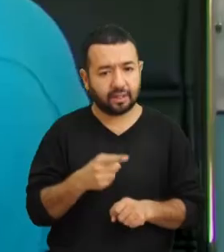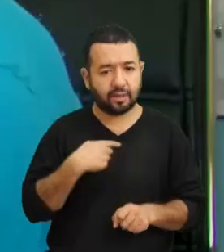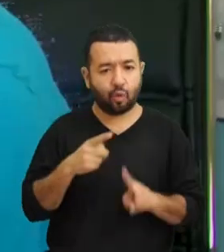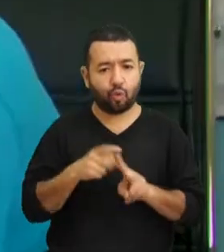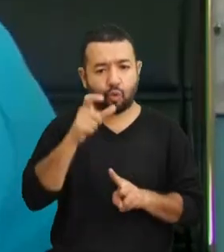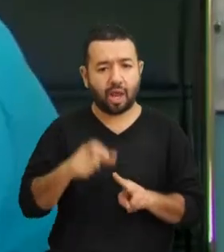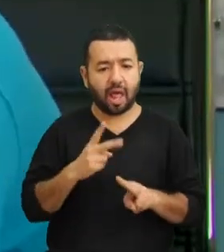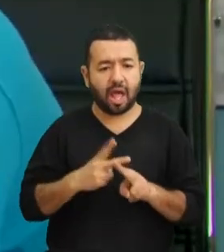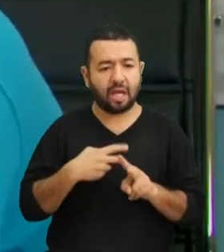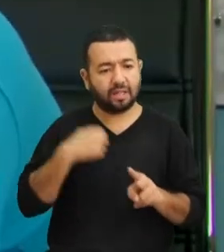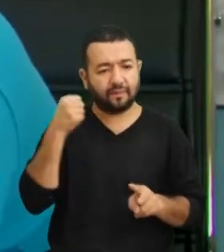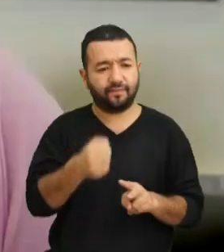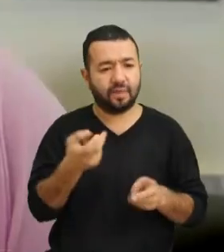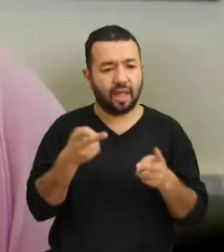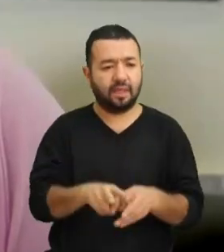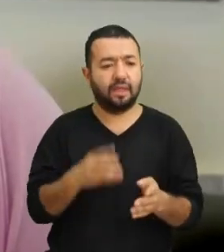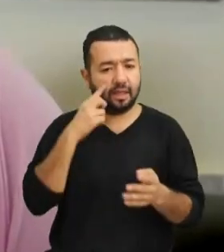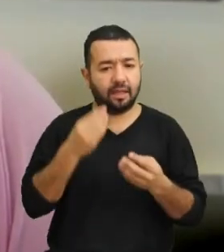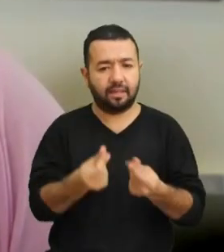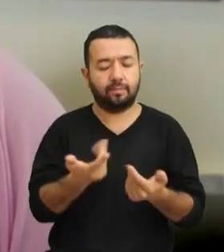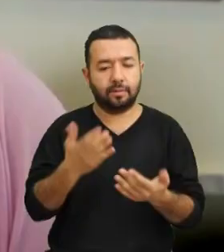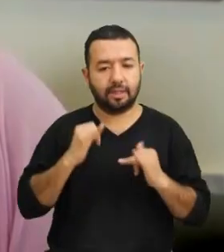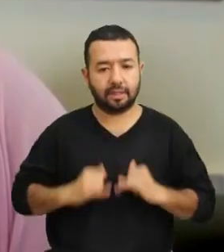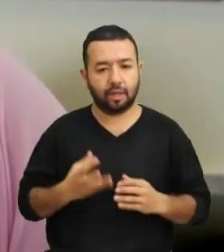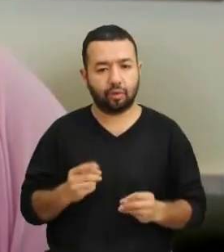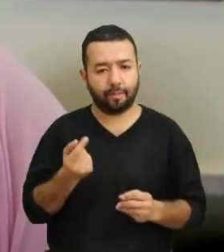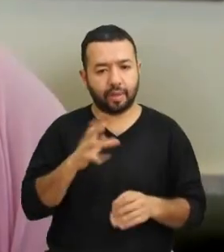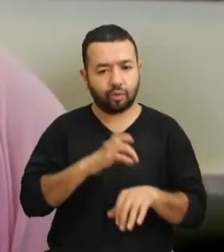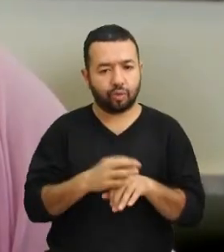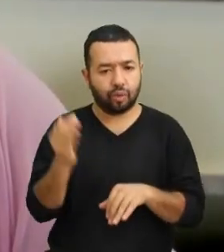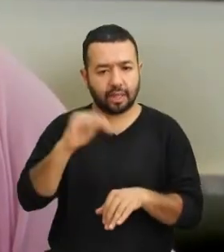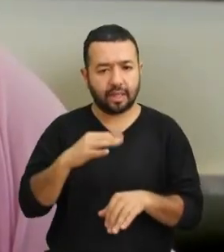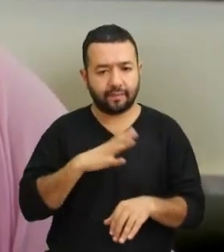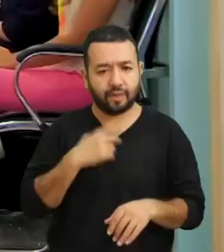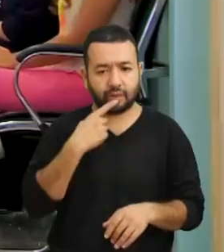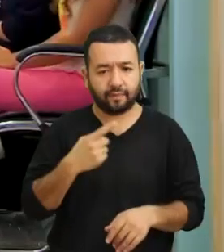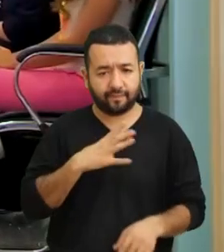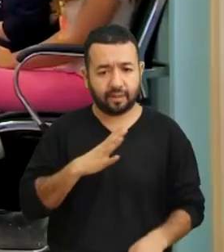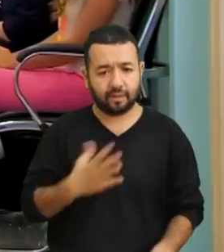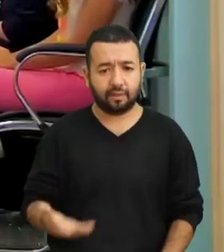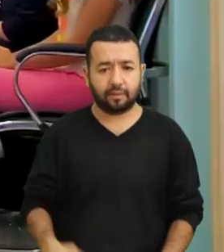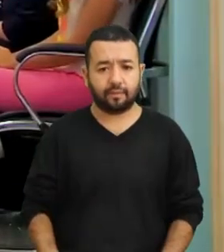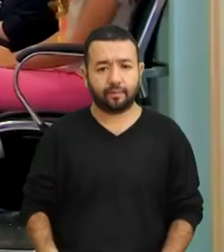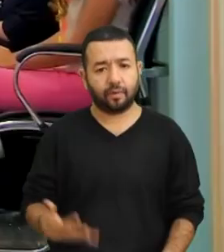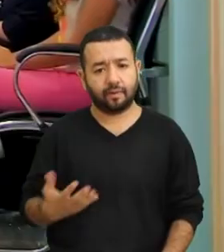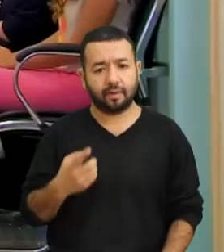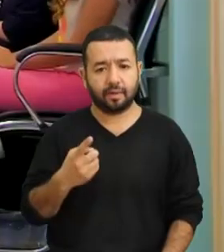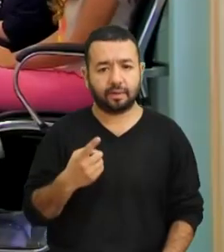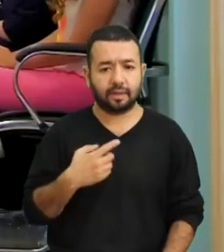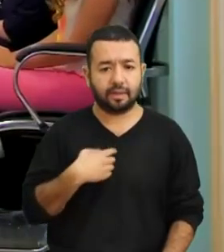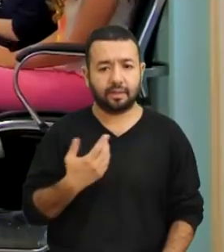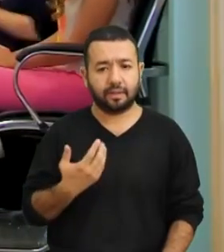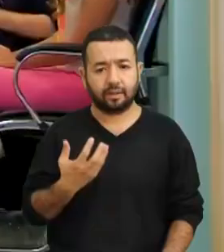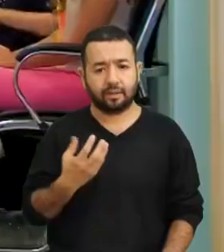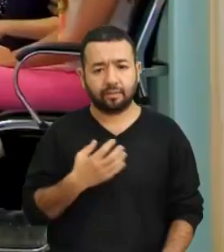Nurhan'a acil servislik yapayım. Evladım bir sakin ol ya. Birazdan doktor çıkınca ne olduğu belli olur. Of, sadece annemi alıyorlar